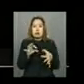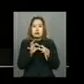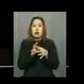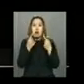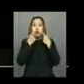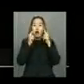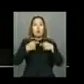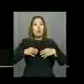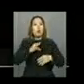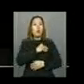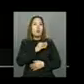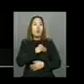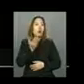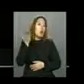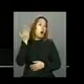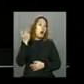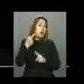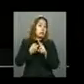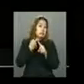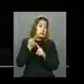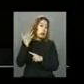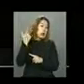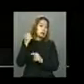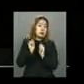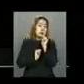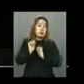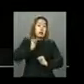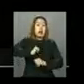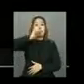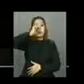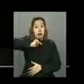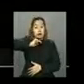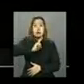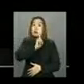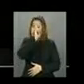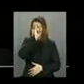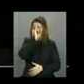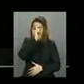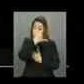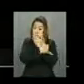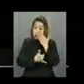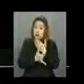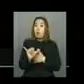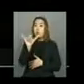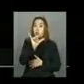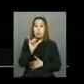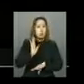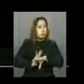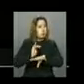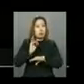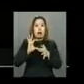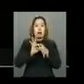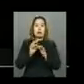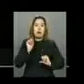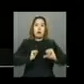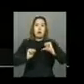งในไทยเมื่อเดือนที่ผ่านมาเยอรมนีเป็นหนึ่งในประเทศยุโรปที่มีชื่อเสียงด้านละครหุ่นเงามีการจัดเทศก